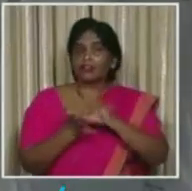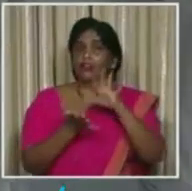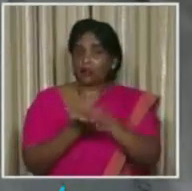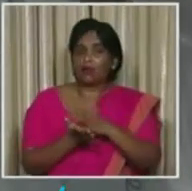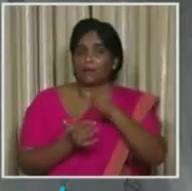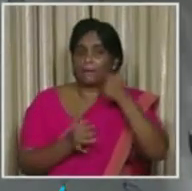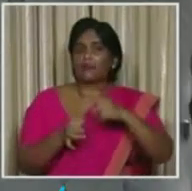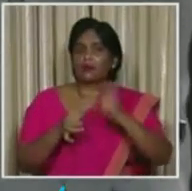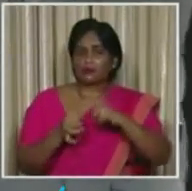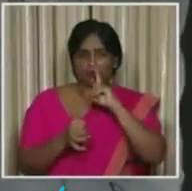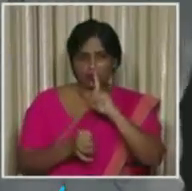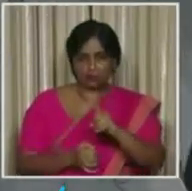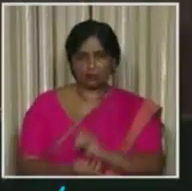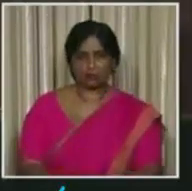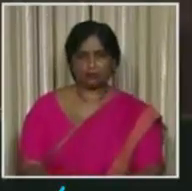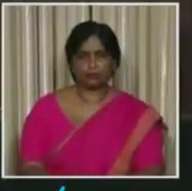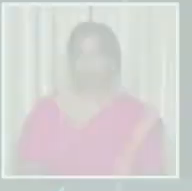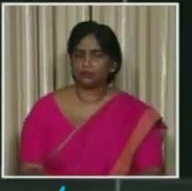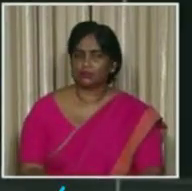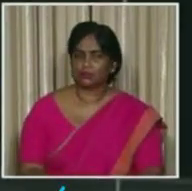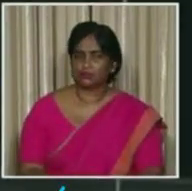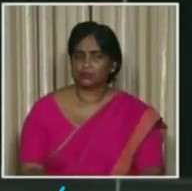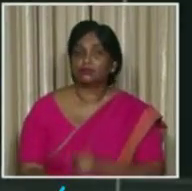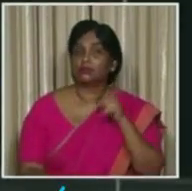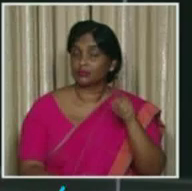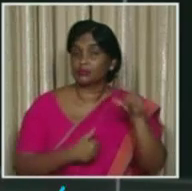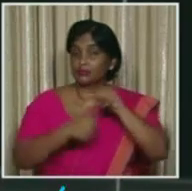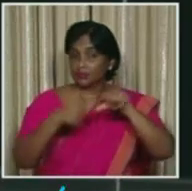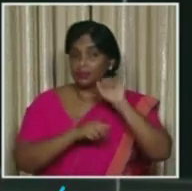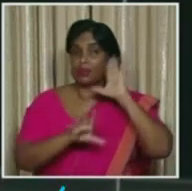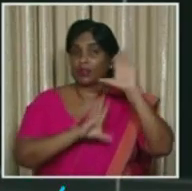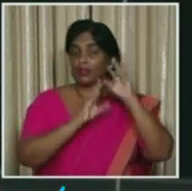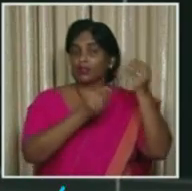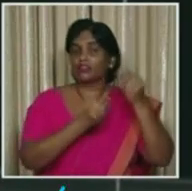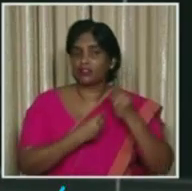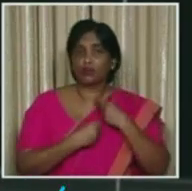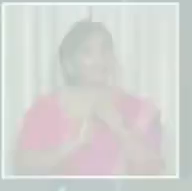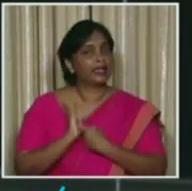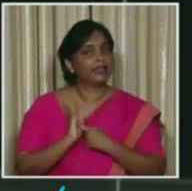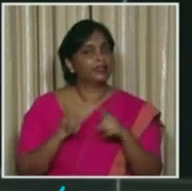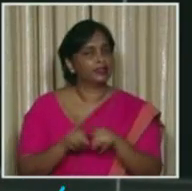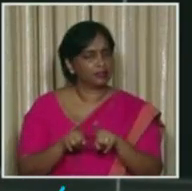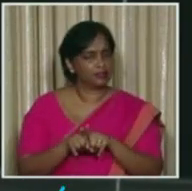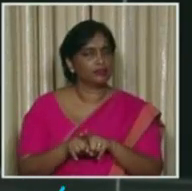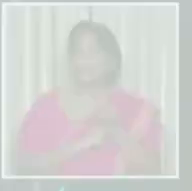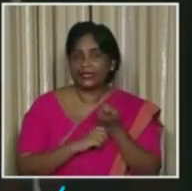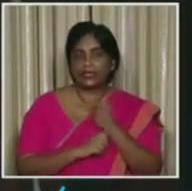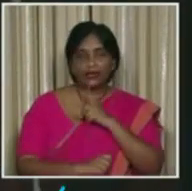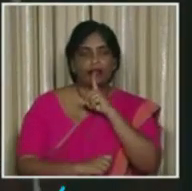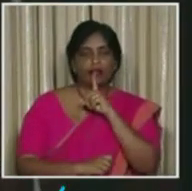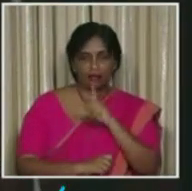ඔයනි ප්‍රශ්නේ කියන්න දෙන්න ඕනල් රාජ්‍ය ඇමතිතුමා දෙන්න නඩුගාට එම ආයතන විසින් ඒ තොරතුරු සැපයීමට තවත් සති දෙකක් කල් ඒ කල් ගැනීම තමයි